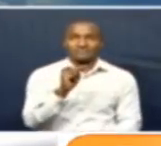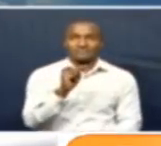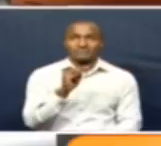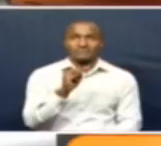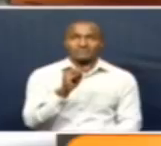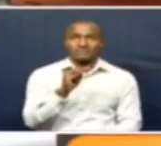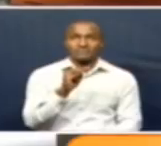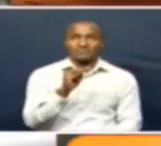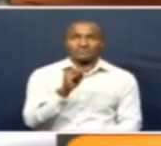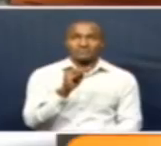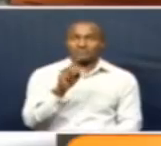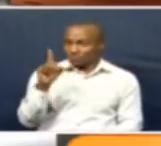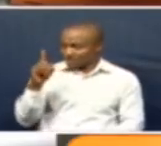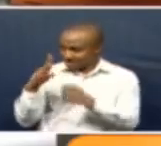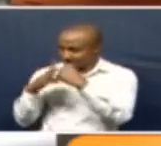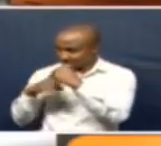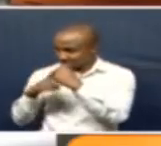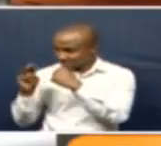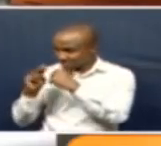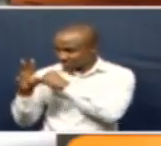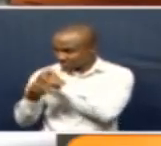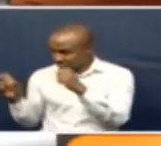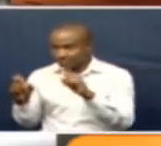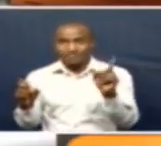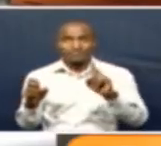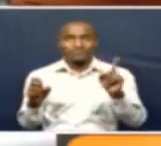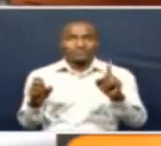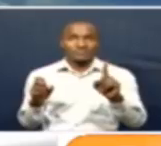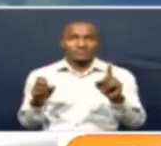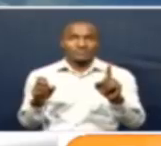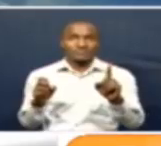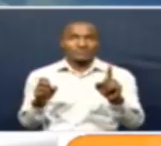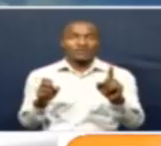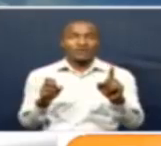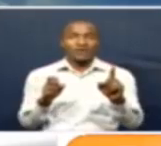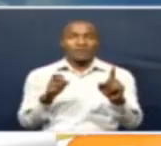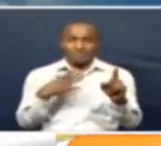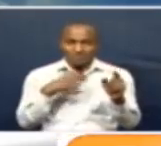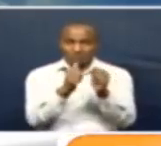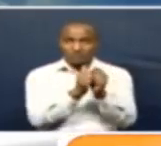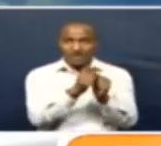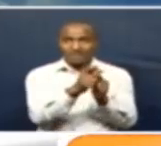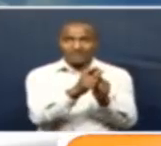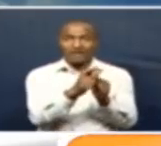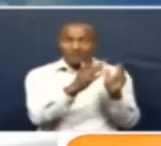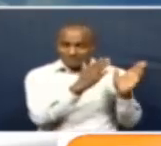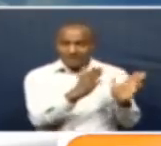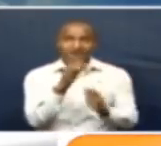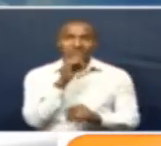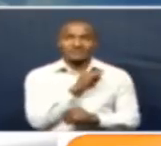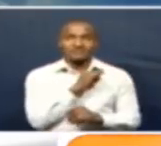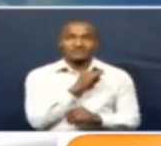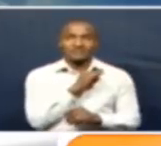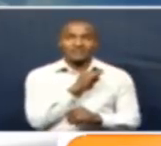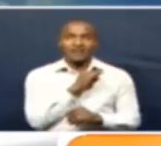yeah, million. Yeah. Lakini, ukaiba. No, sasa hatu kuiba. Uh-huh. Sasa ilikuwa wale tulikuwa nao tushapanga ile kazi. Kuna mtu